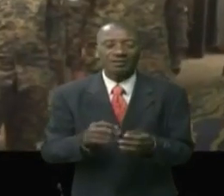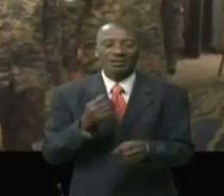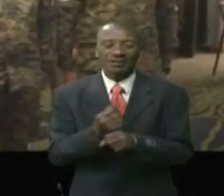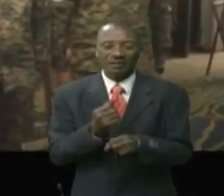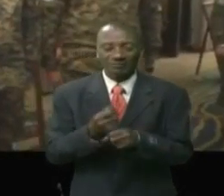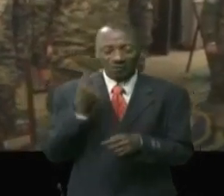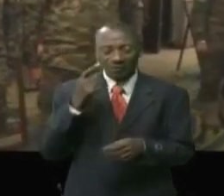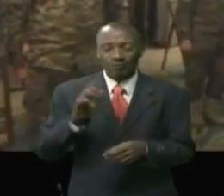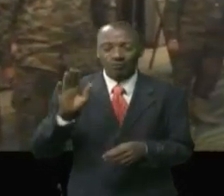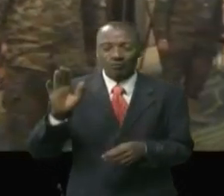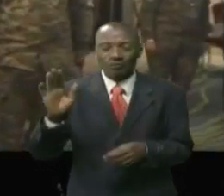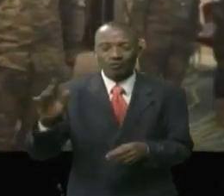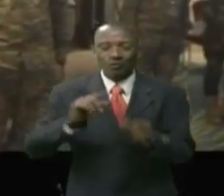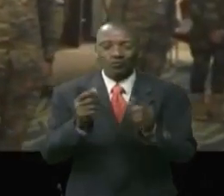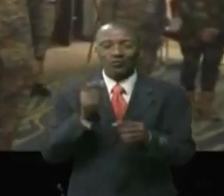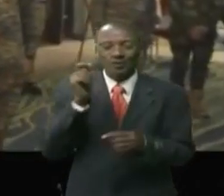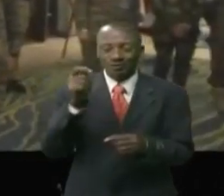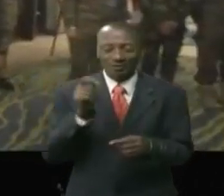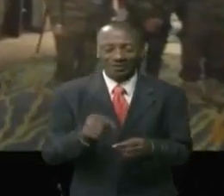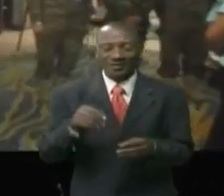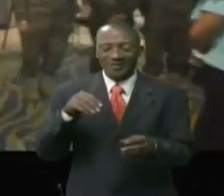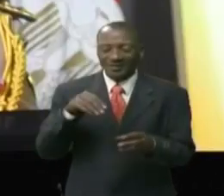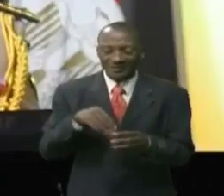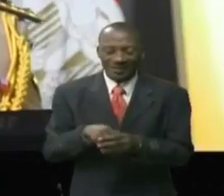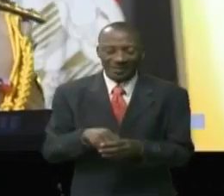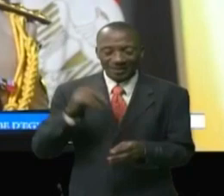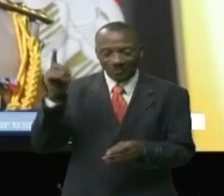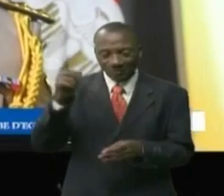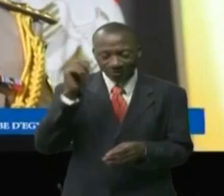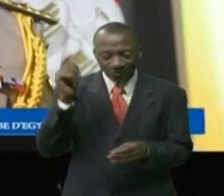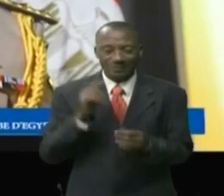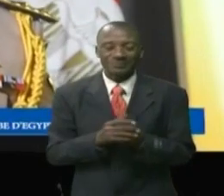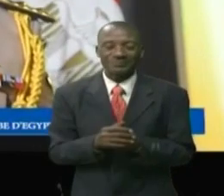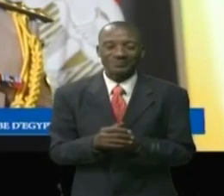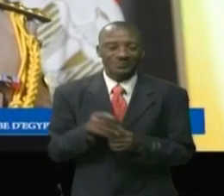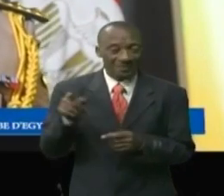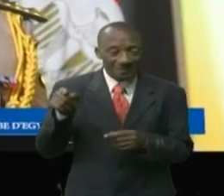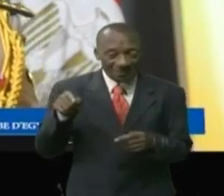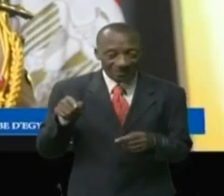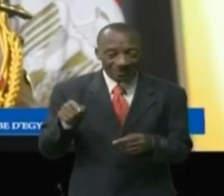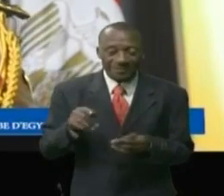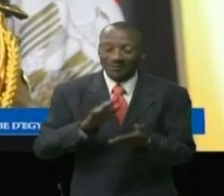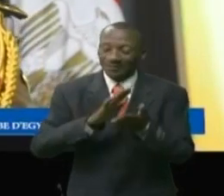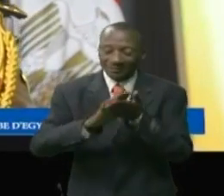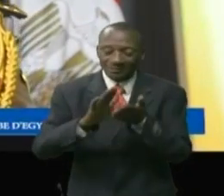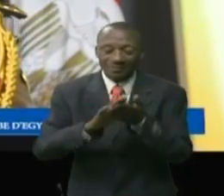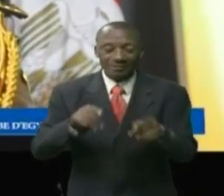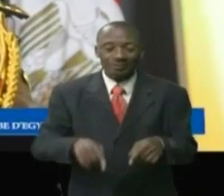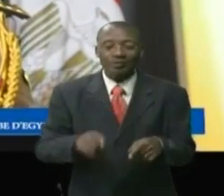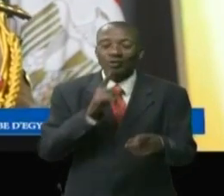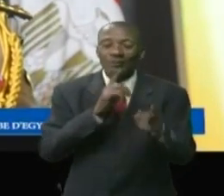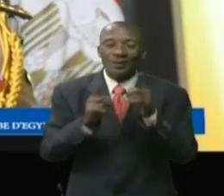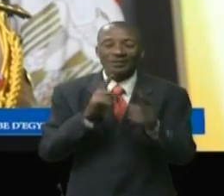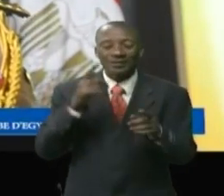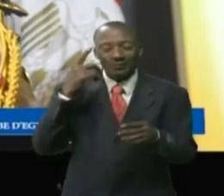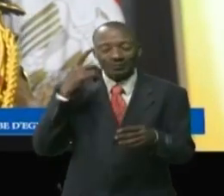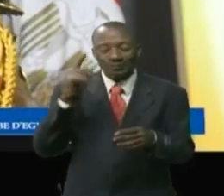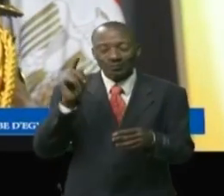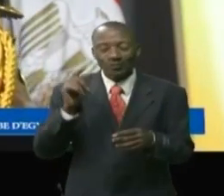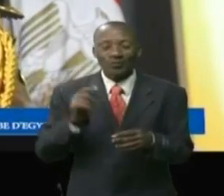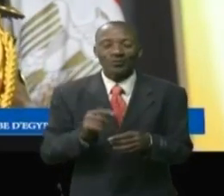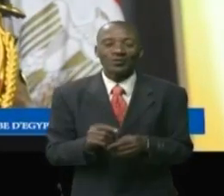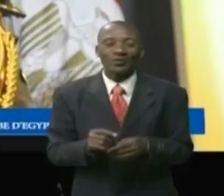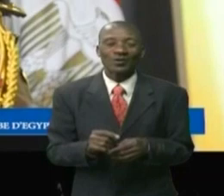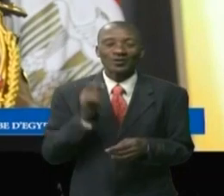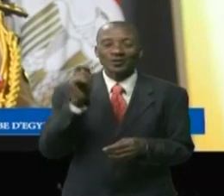bilatérale sur le plan militaire avec la RDC je cette occasion pour remercier le ministère de la